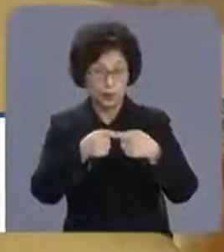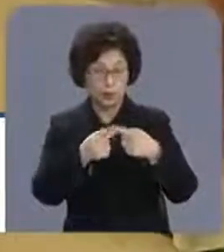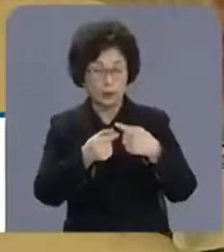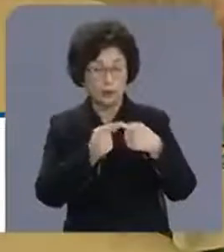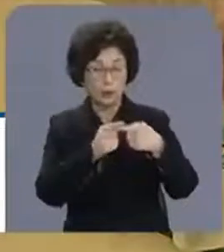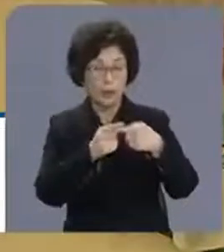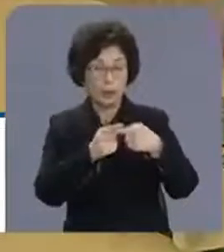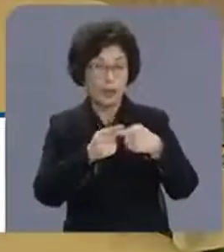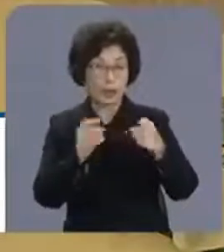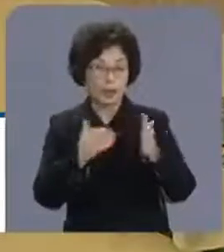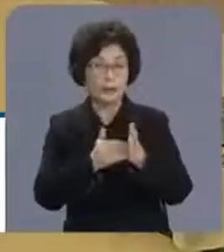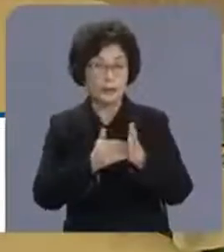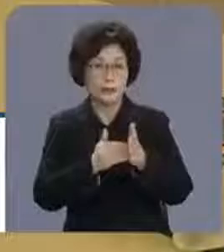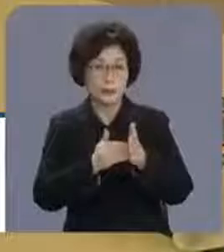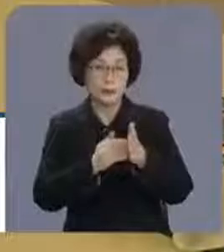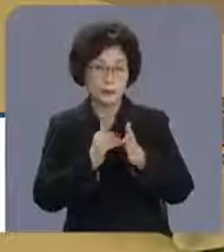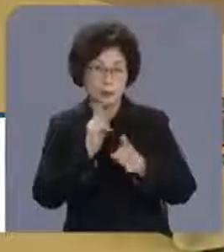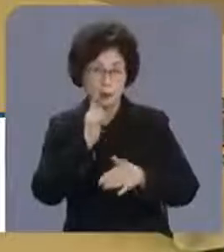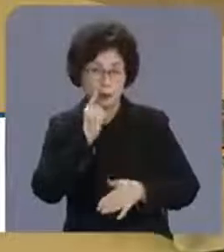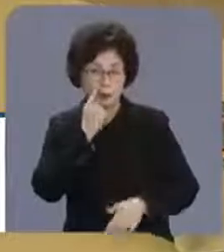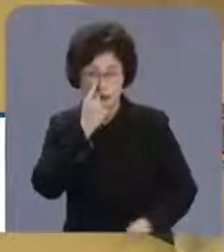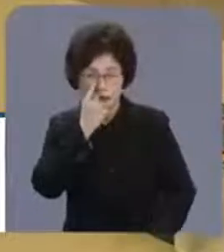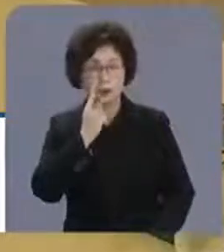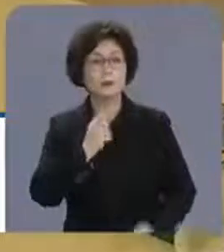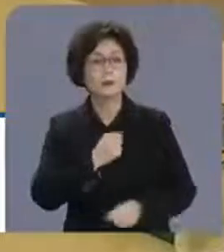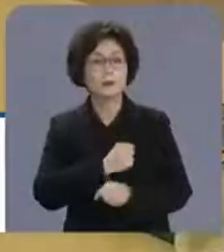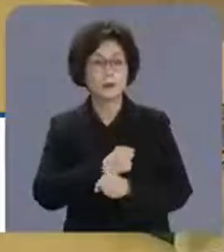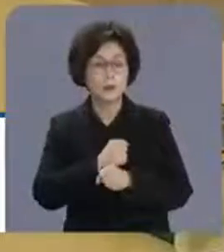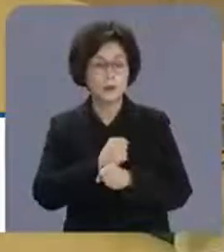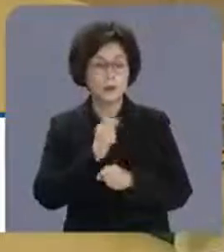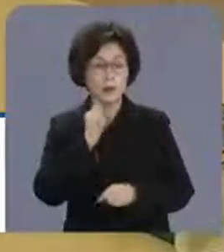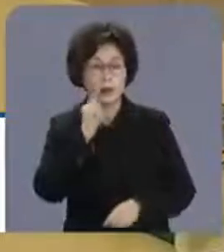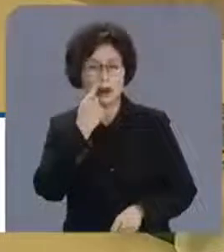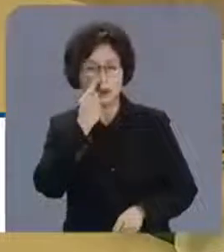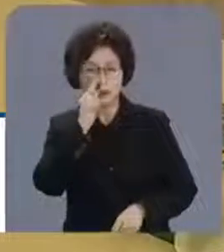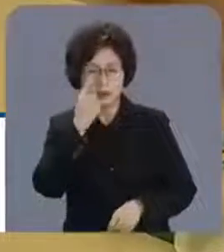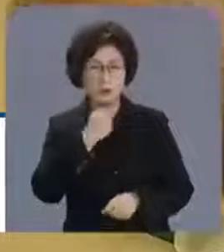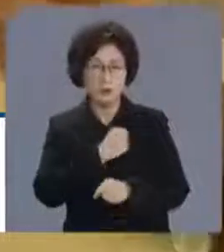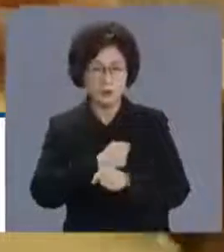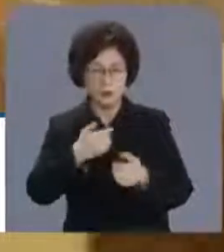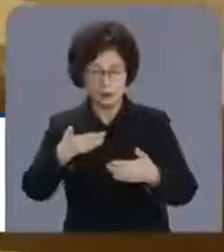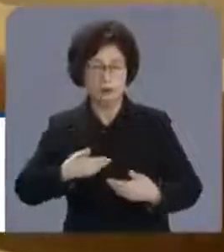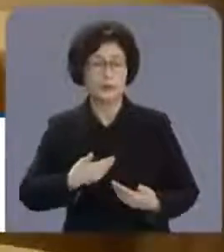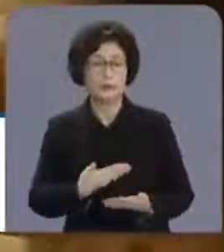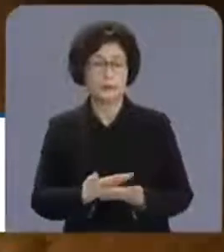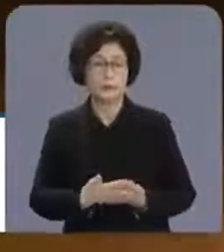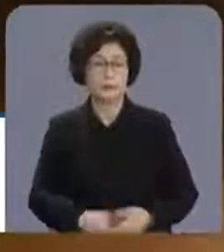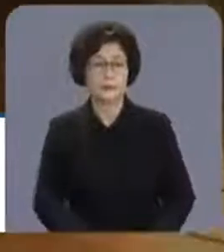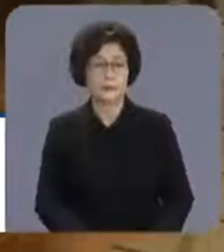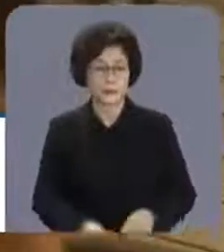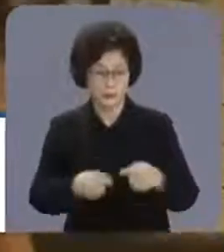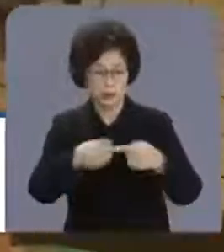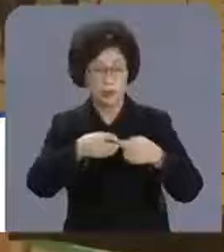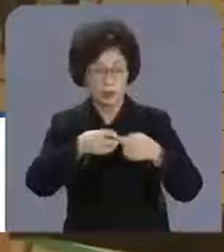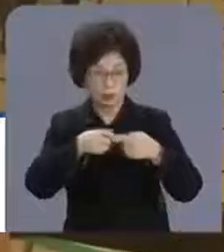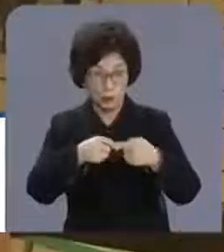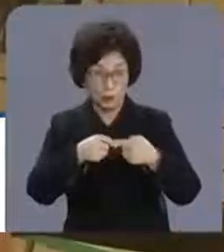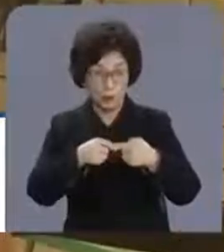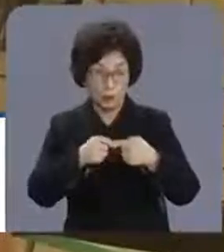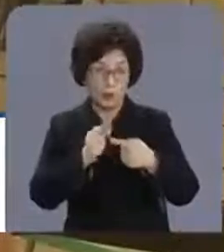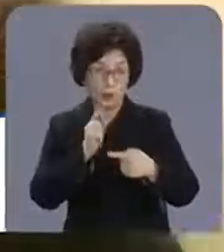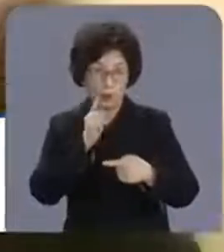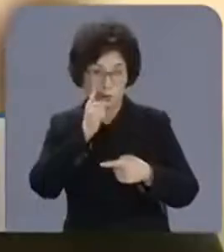곳까지 이렇게 코 찌르셔가지고 여러 번 돌리신 다음에 더 주시면 돼요. 여기 잡으시고 쭉